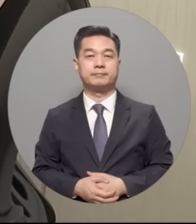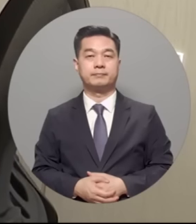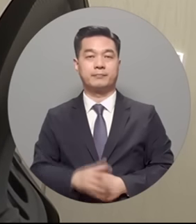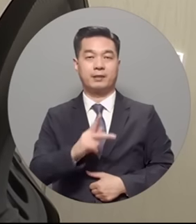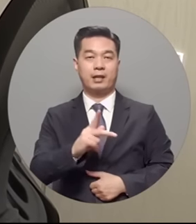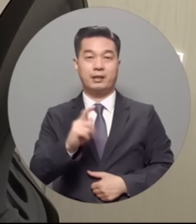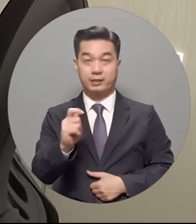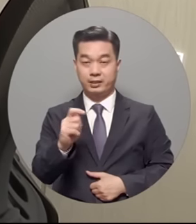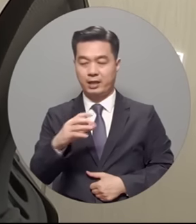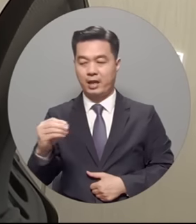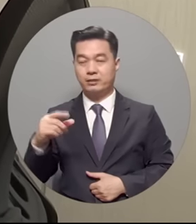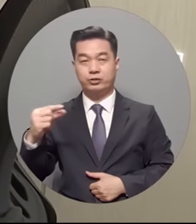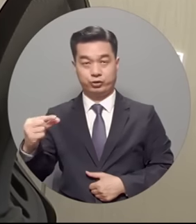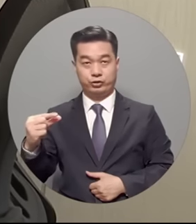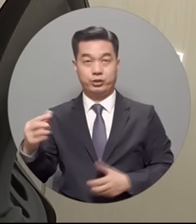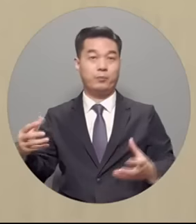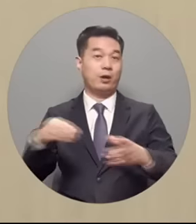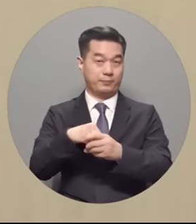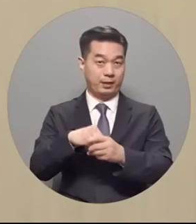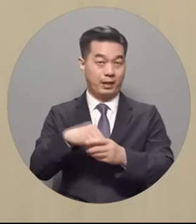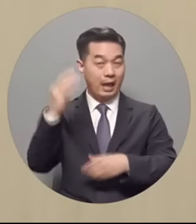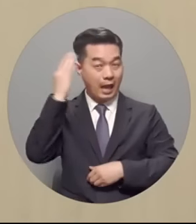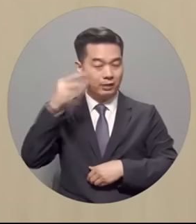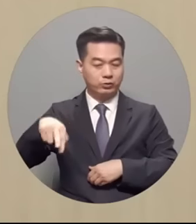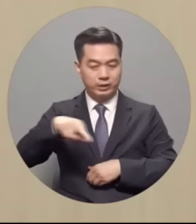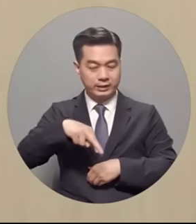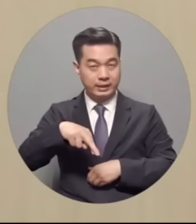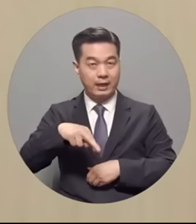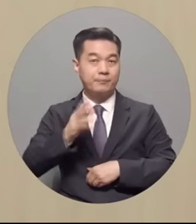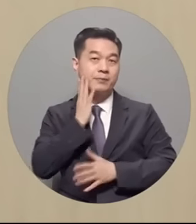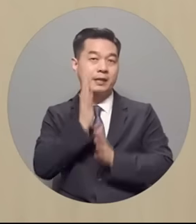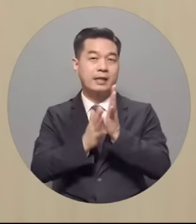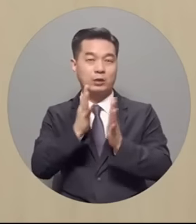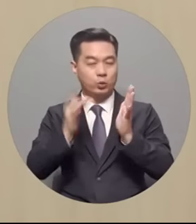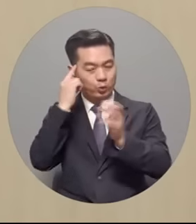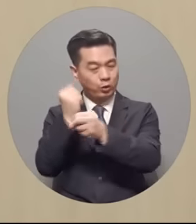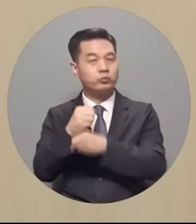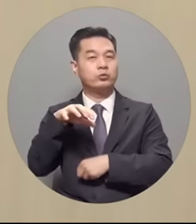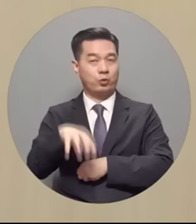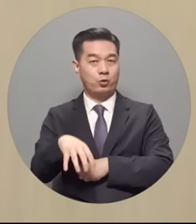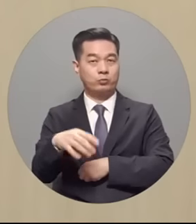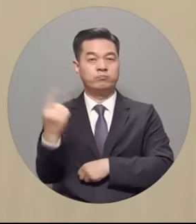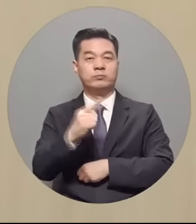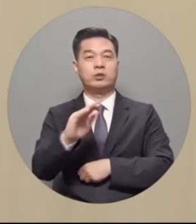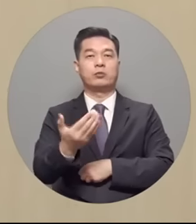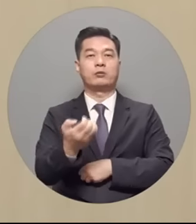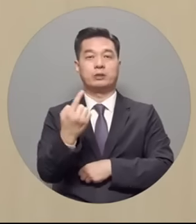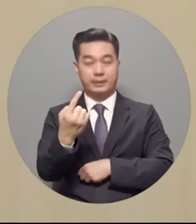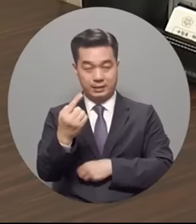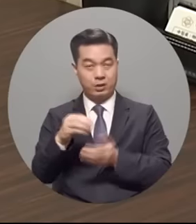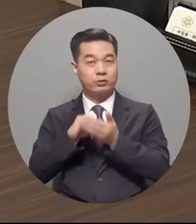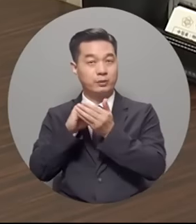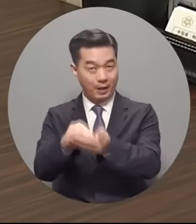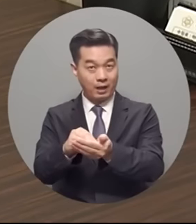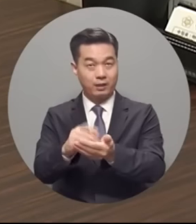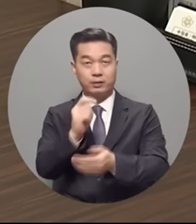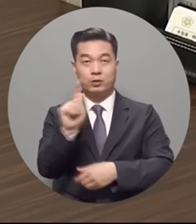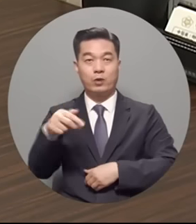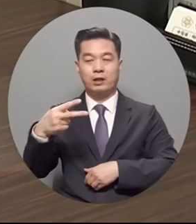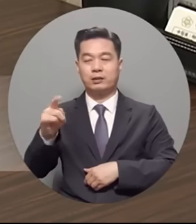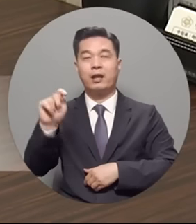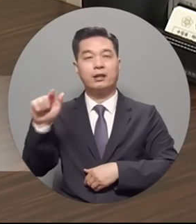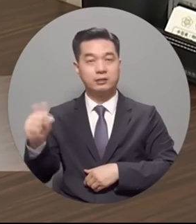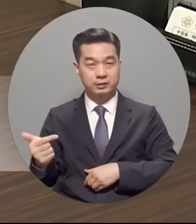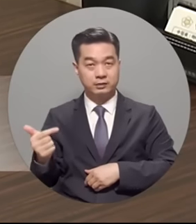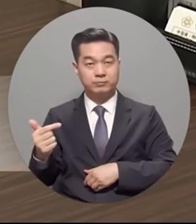KTNG에 흡수 통합된 한국인삼약초연구소에 지난 1991년 입사한 곽대근 연구원. 곽 연구원은